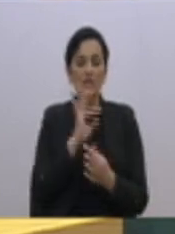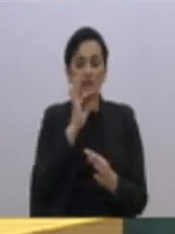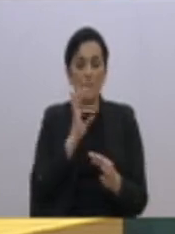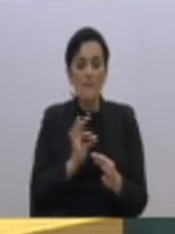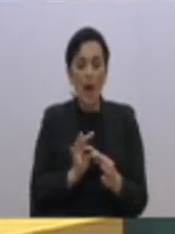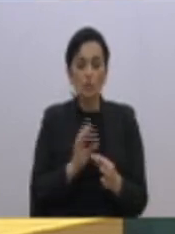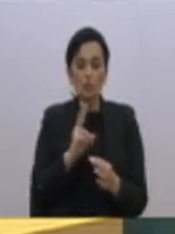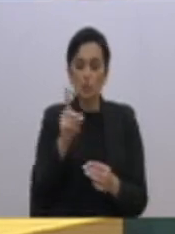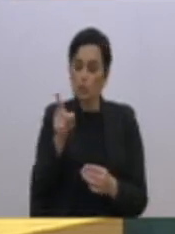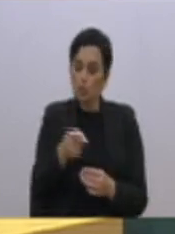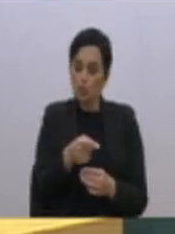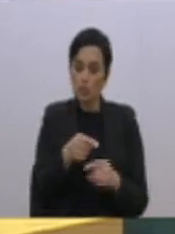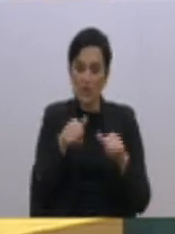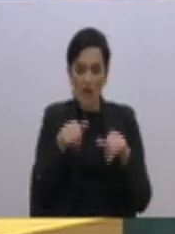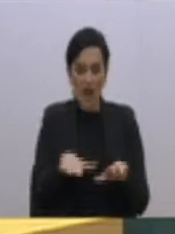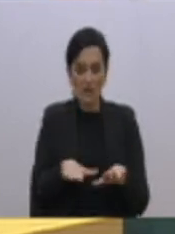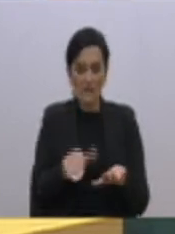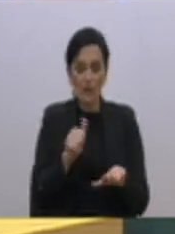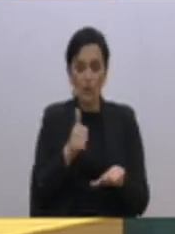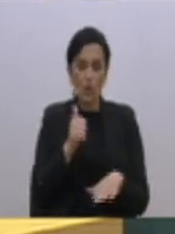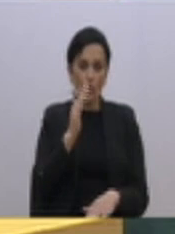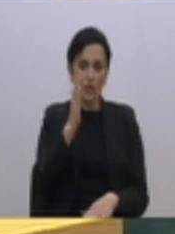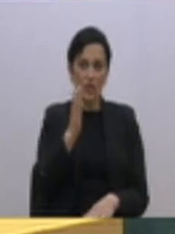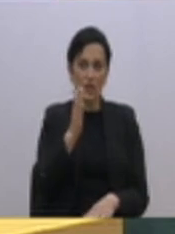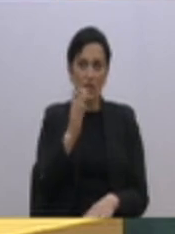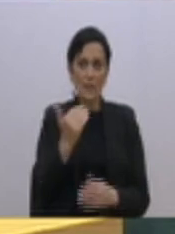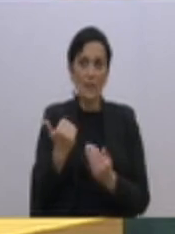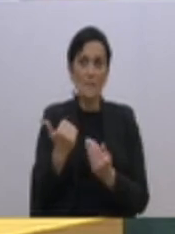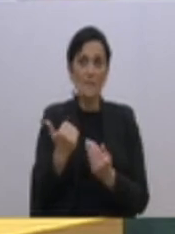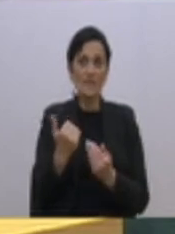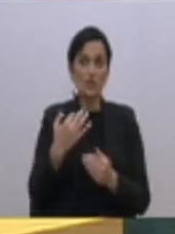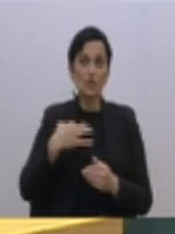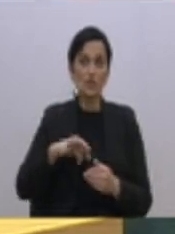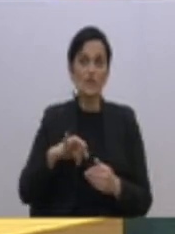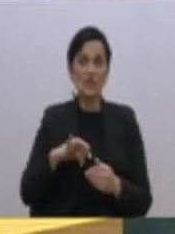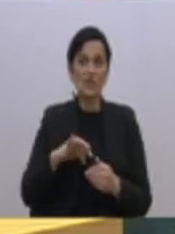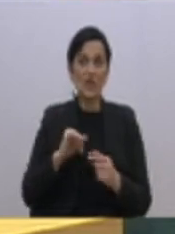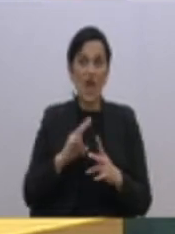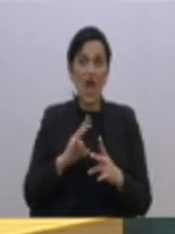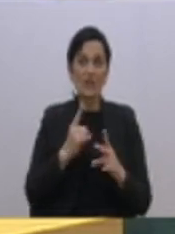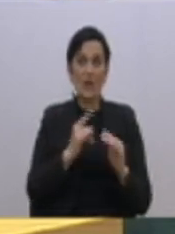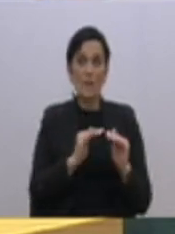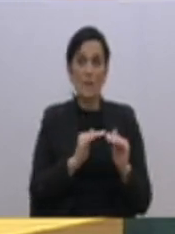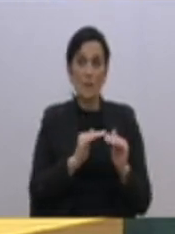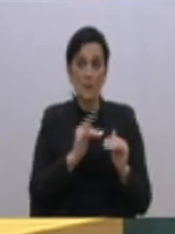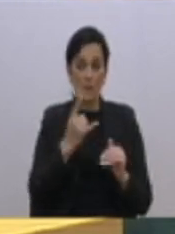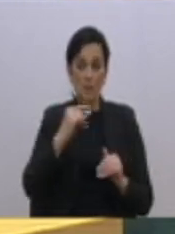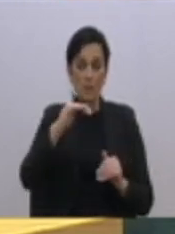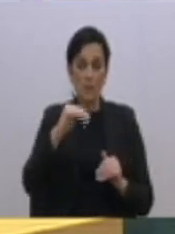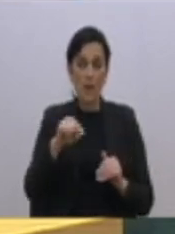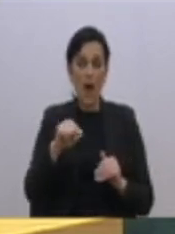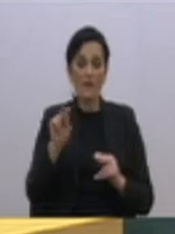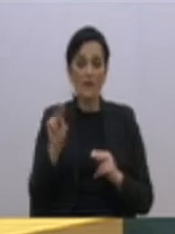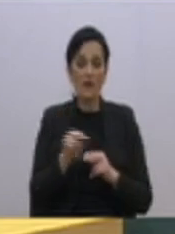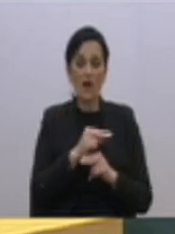პასუხისგებელი რომ გადაწყვიტოს როგორი იქნება მისი შვილის ან ბავშვის